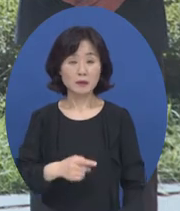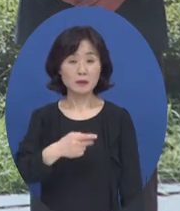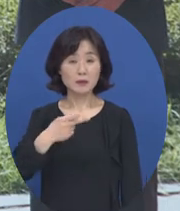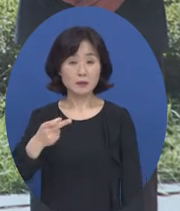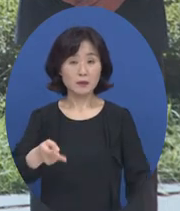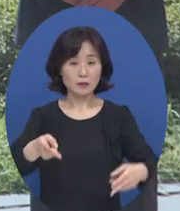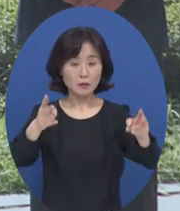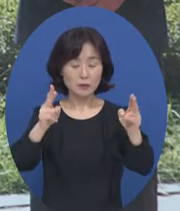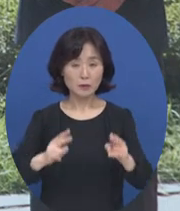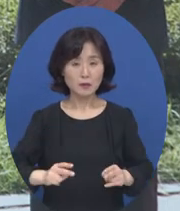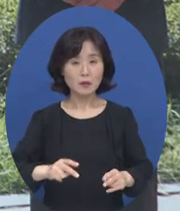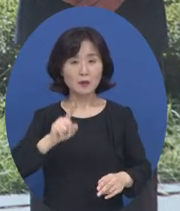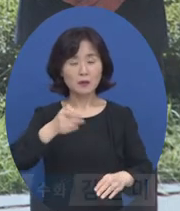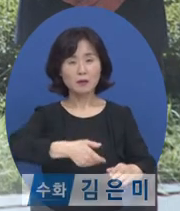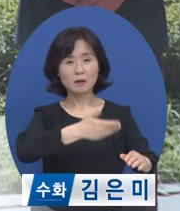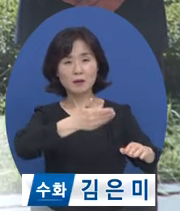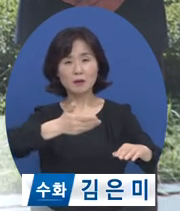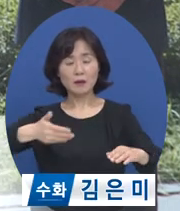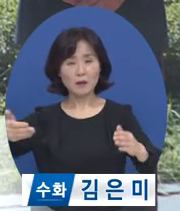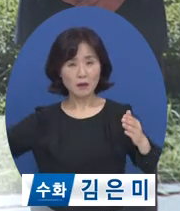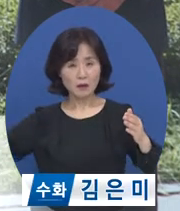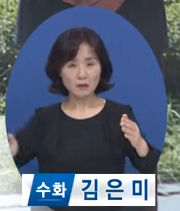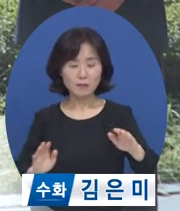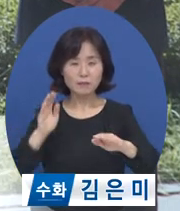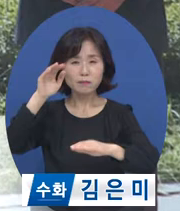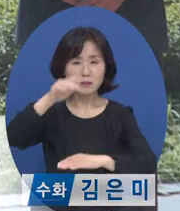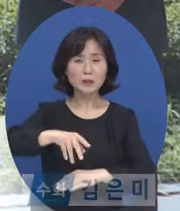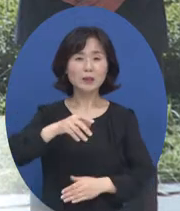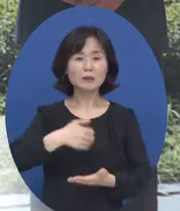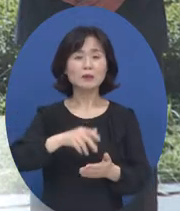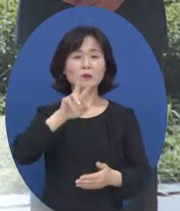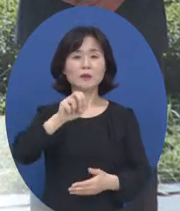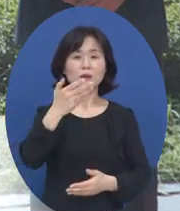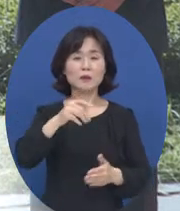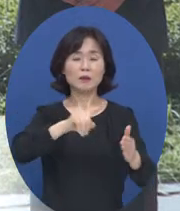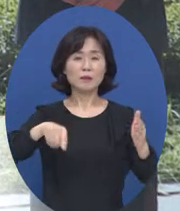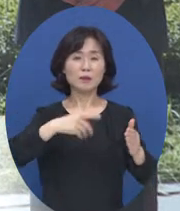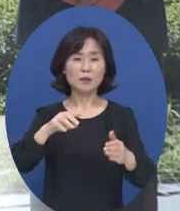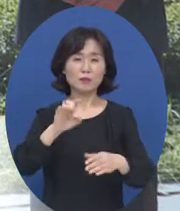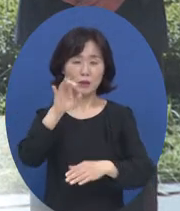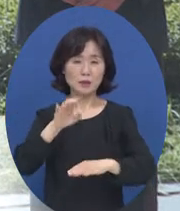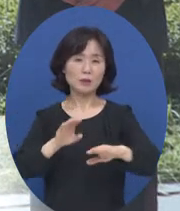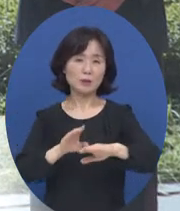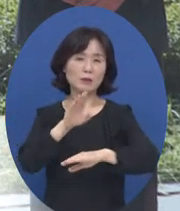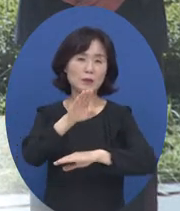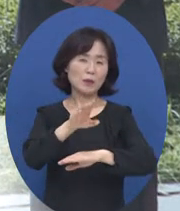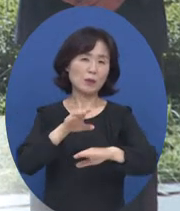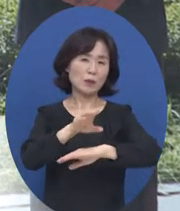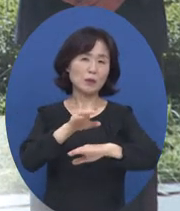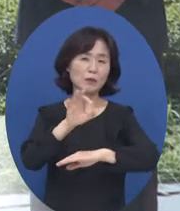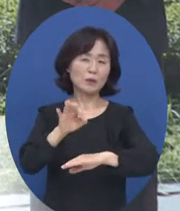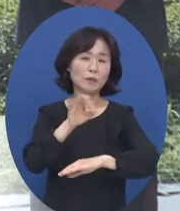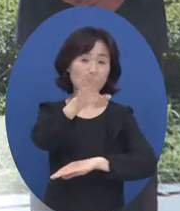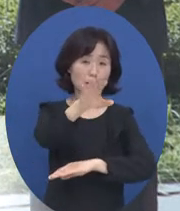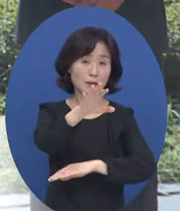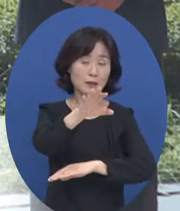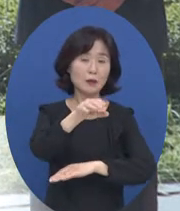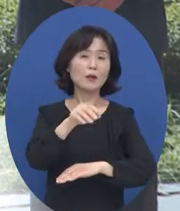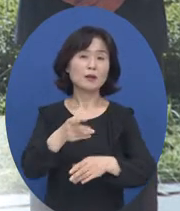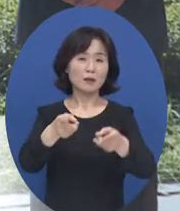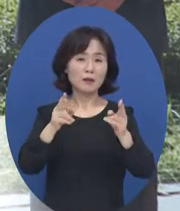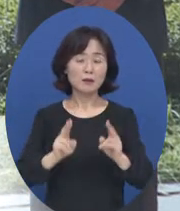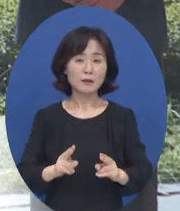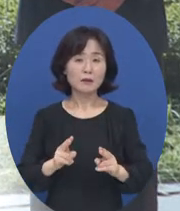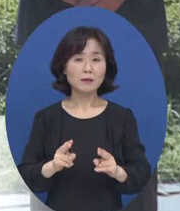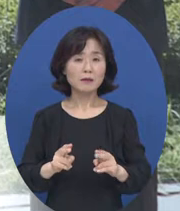일산대교는 한강을 지나는 28개 다리 중 유일한 유료 교량인데요. 이르면 다음 달인 10월부터는 무료로 이용할 수 있게